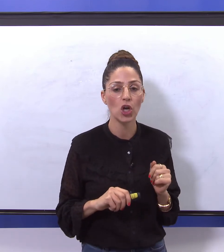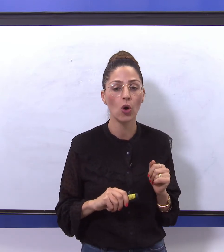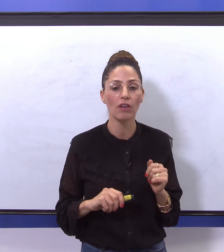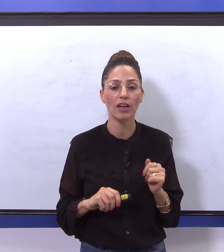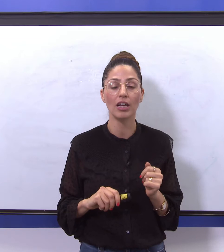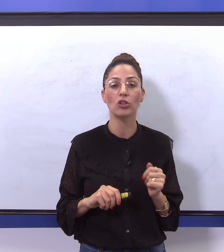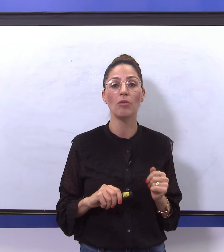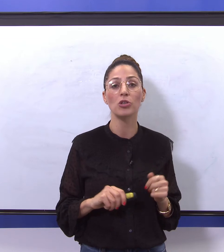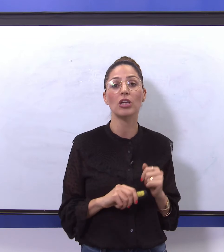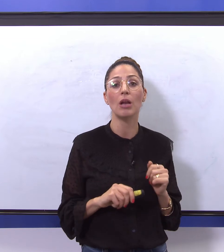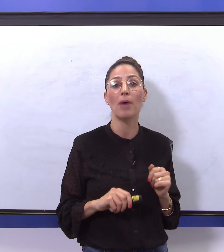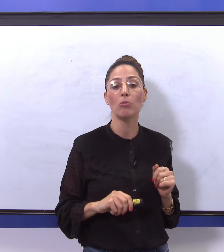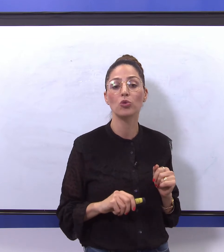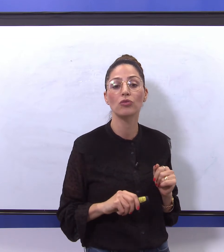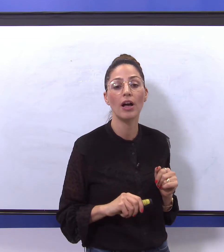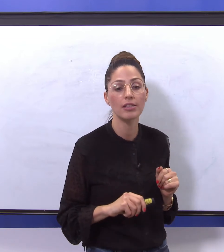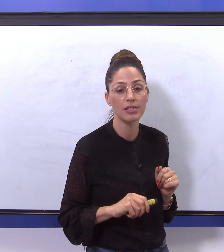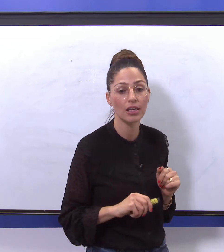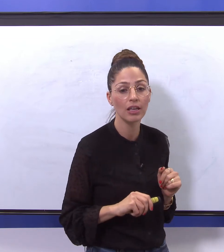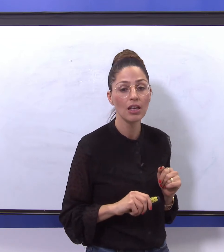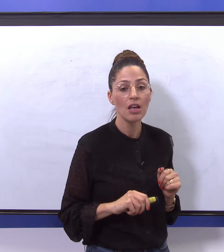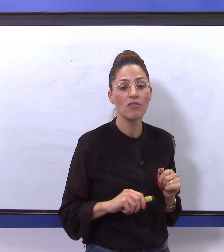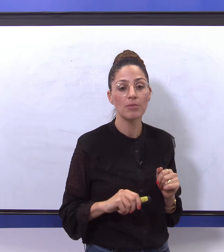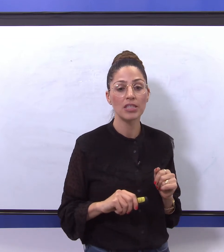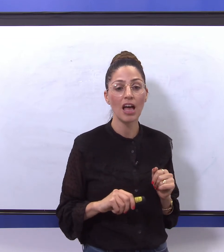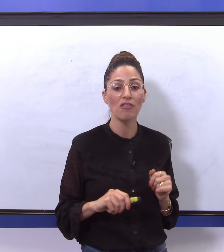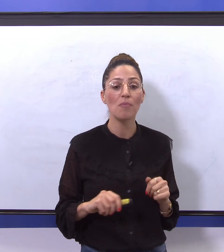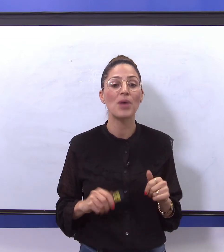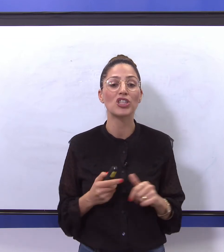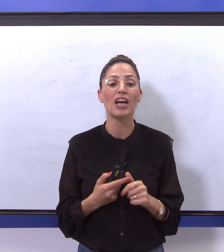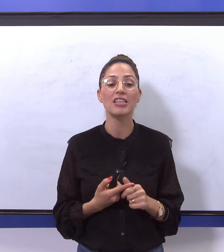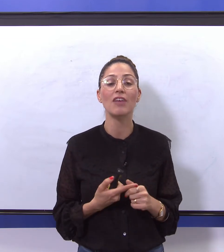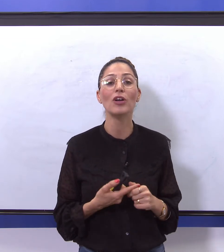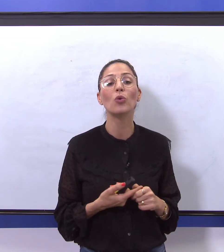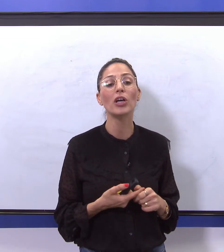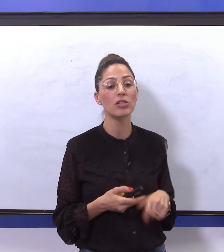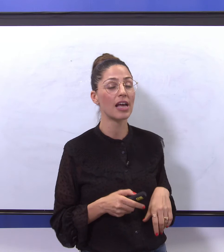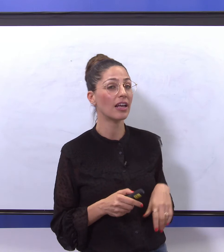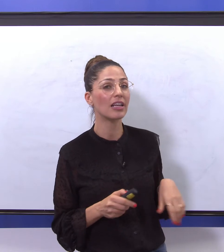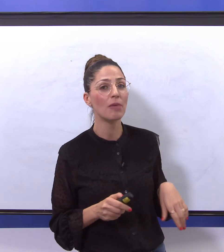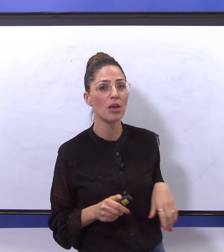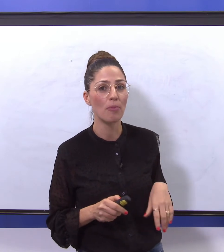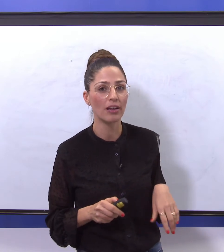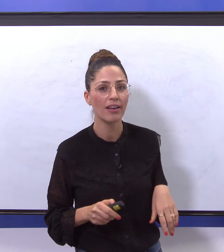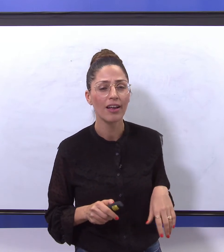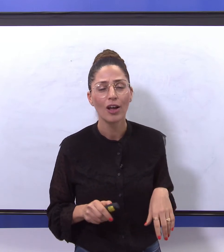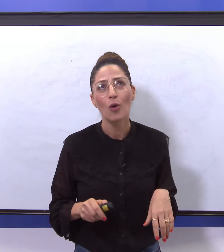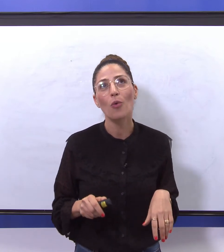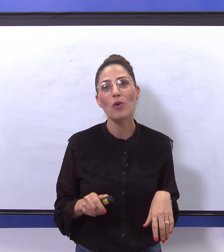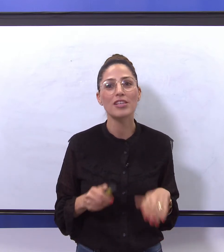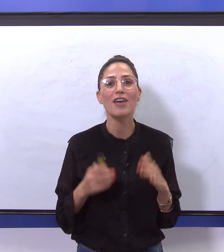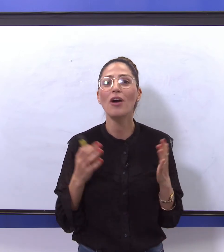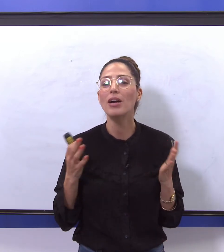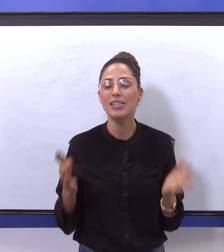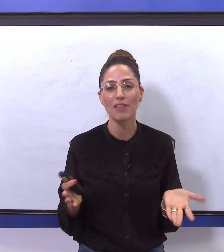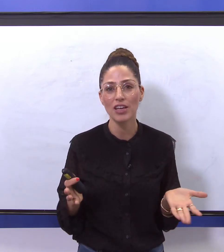קראה שחור לבן על אדום בשנת 2017. וזה מיטב בהשראת הספר נורי קוסן, הילדה מיפן.